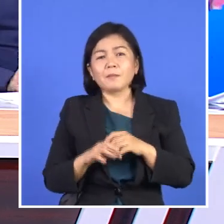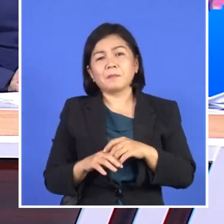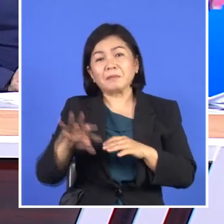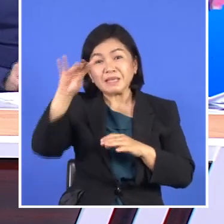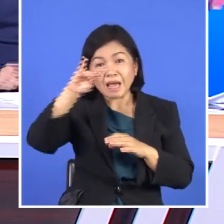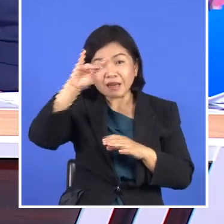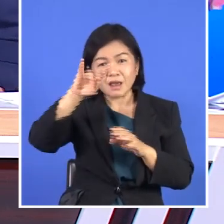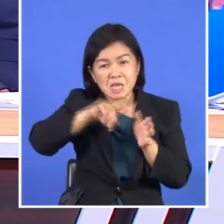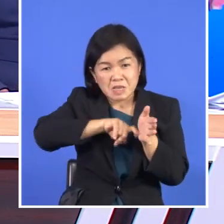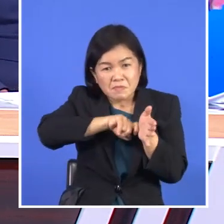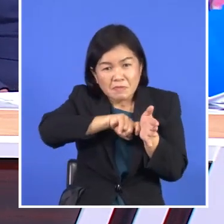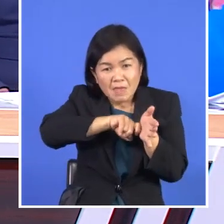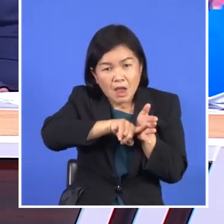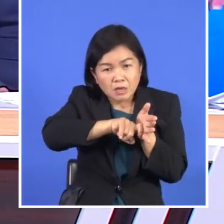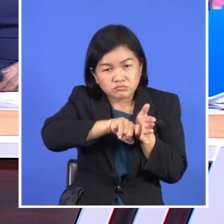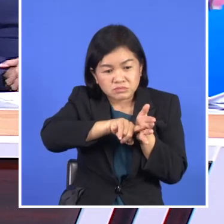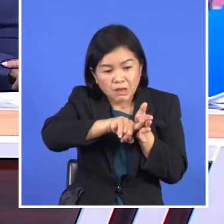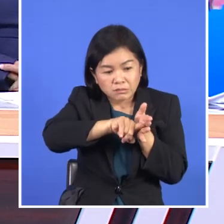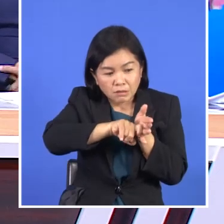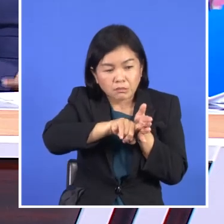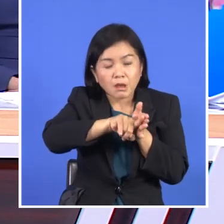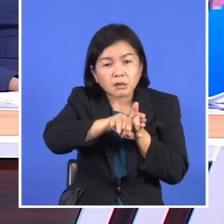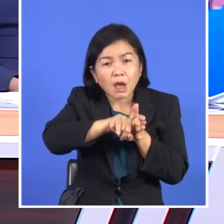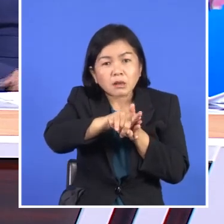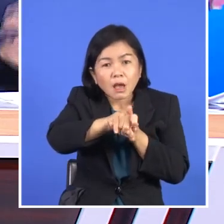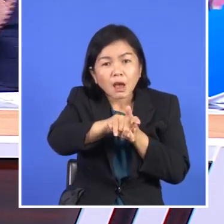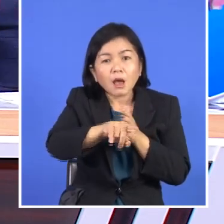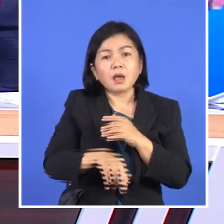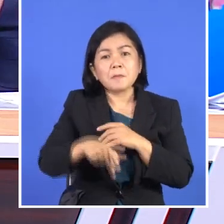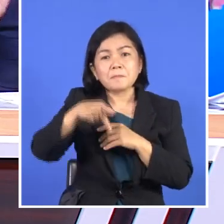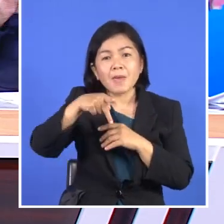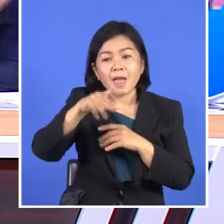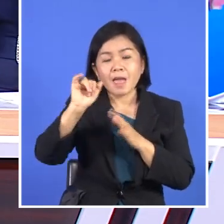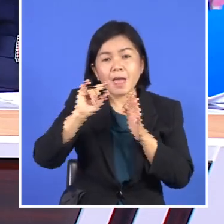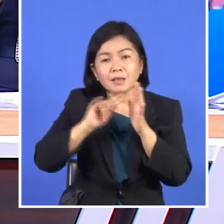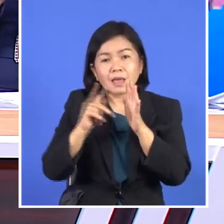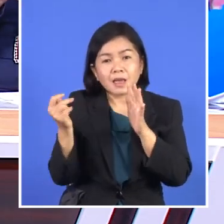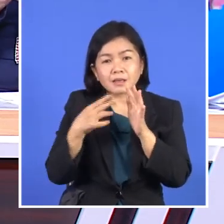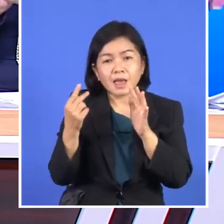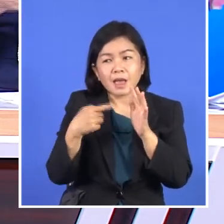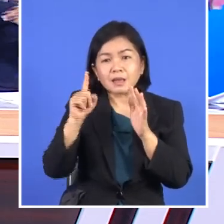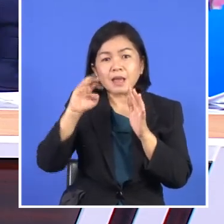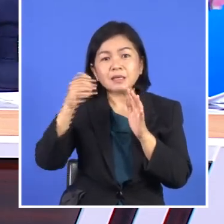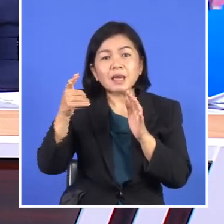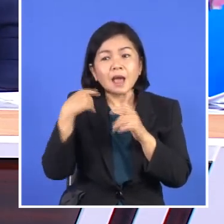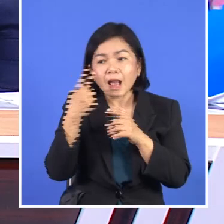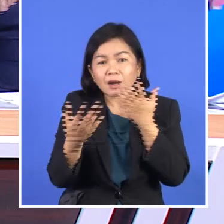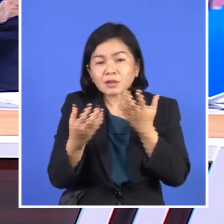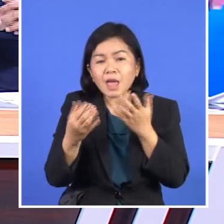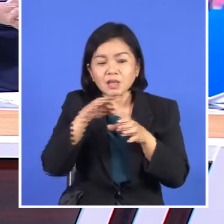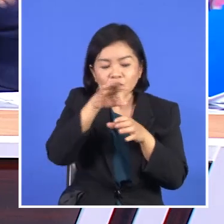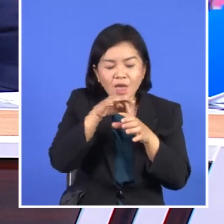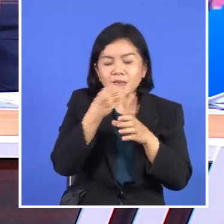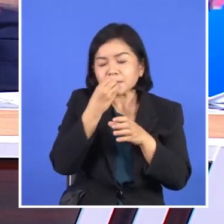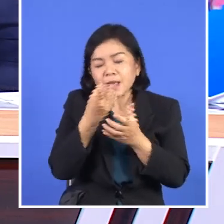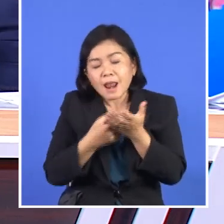อ้ยเช้าๆแบบนี้เห็นตัวต ื ด แบบนี้นะคะ เป็นยังไง อ่ะต้องขออภัยคุณผู้ชมที่รับประทานอาหารอยู่ก่อนนะคะเผื่อว่าจิบกาแฟกินโจ๊กอะไรเ